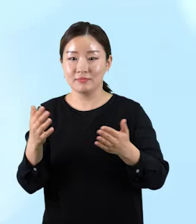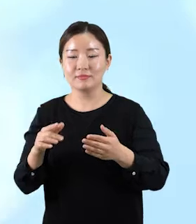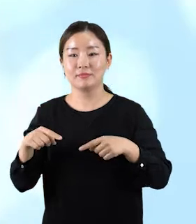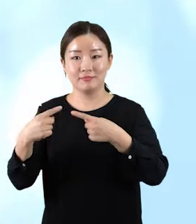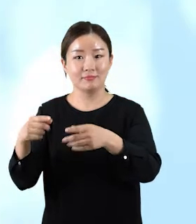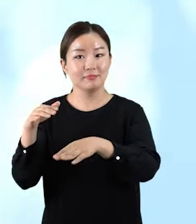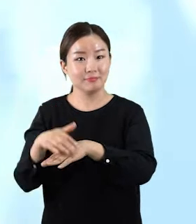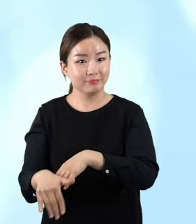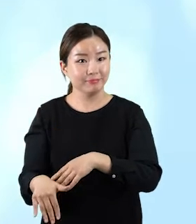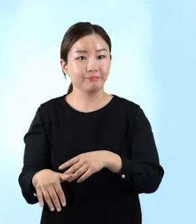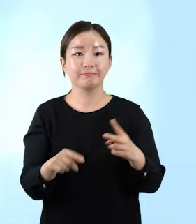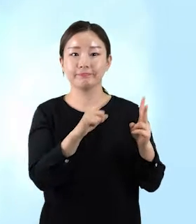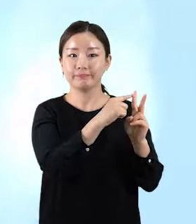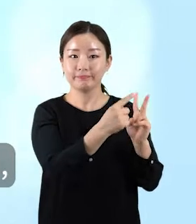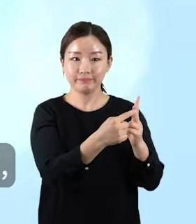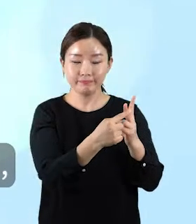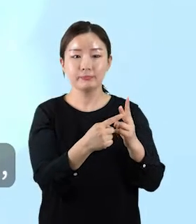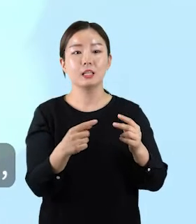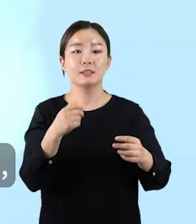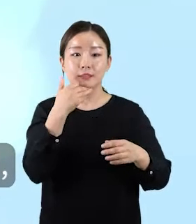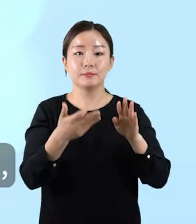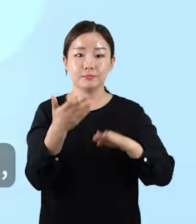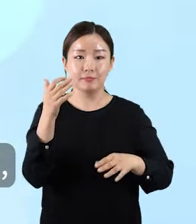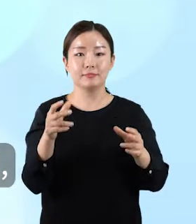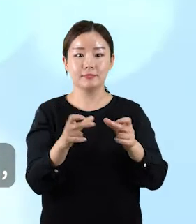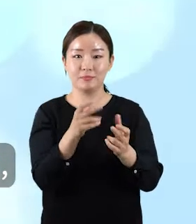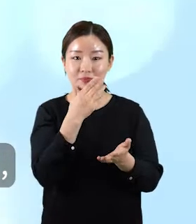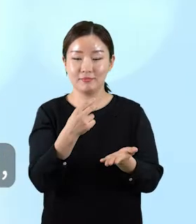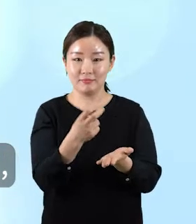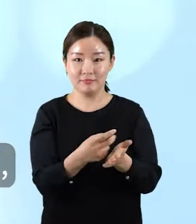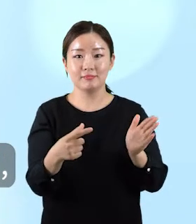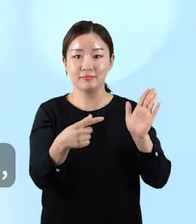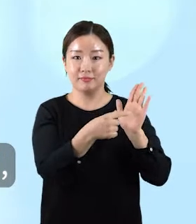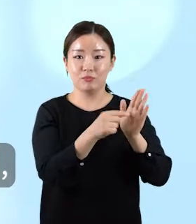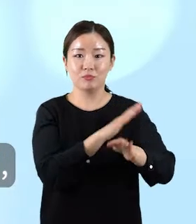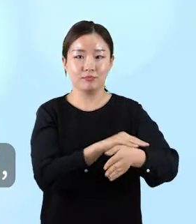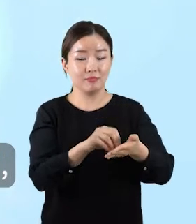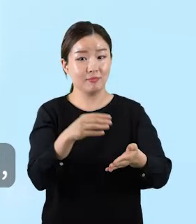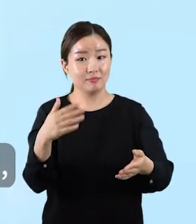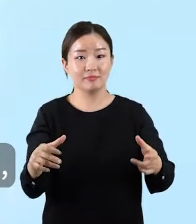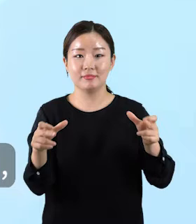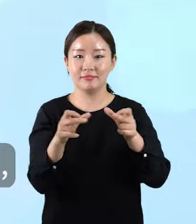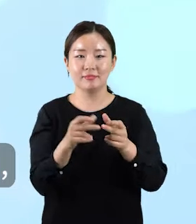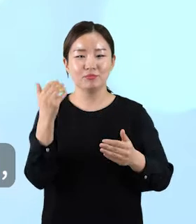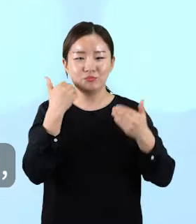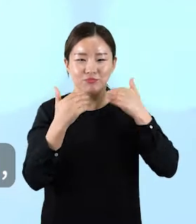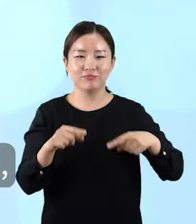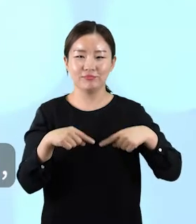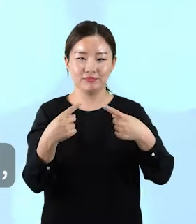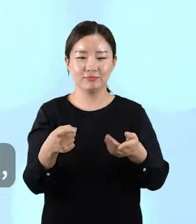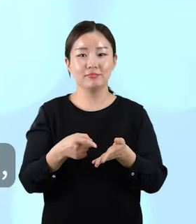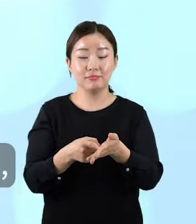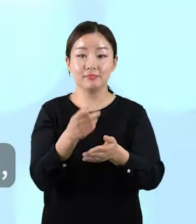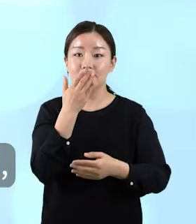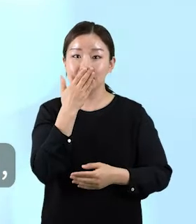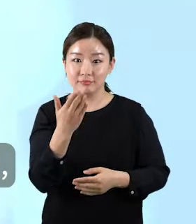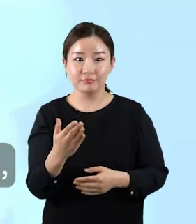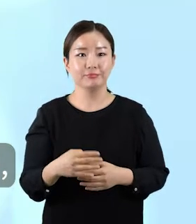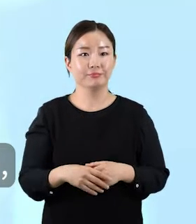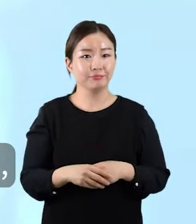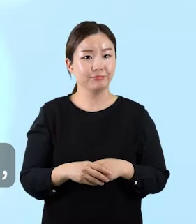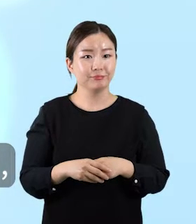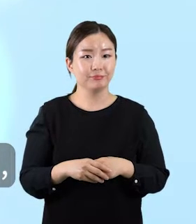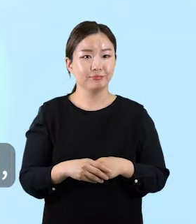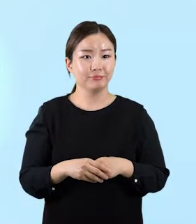복지 일자리 참여형의 경우 18세 이상 장애인 복지법상 등록된 미취업 장애인이라면 누구나 참여